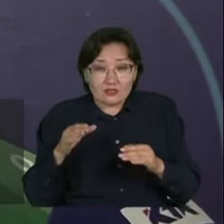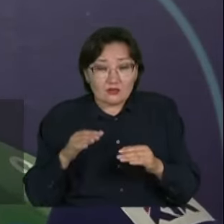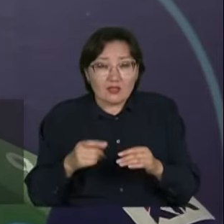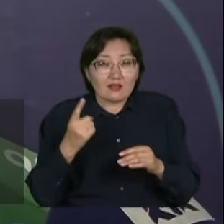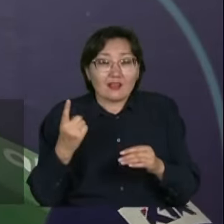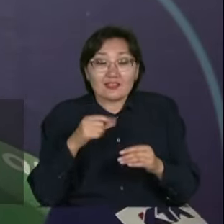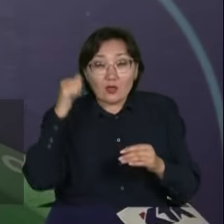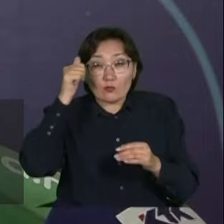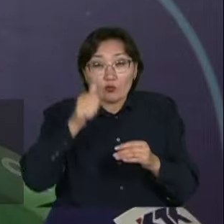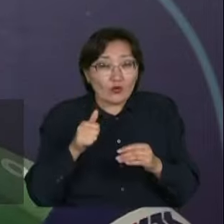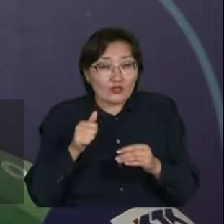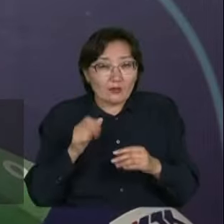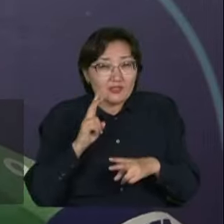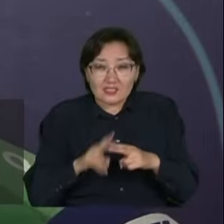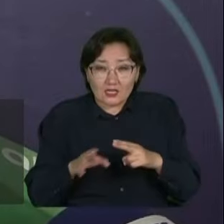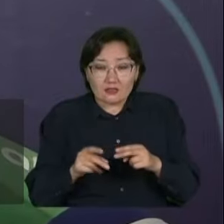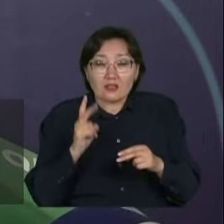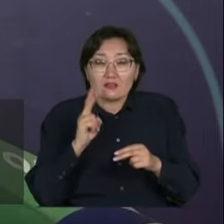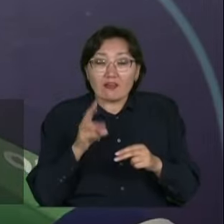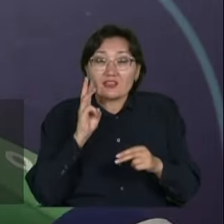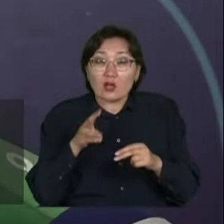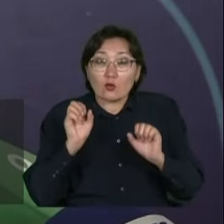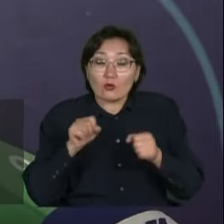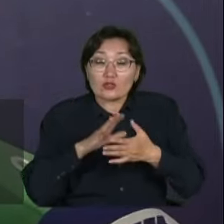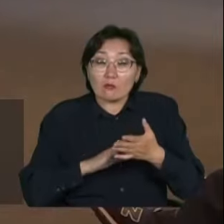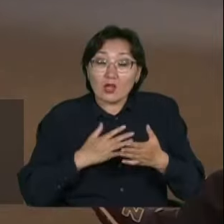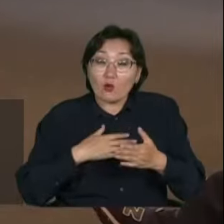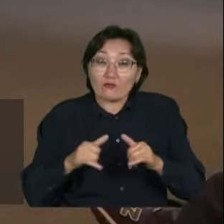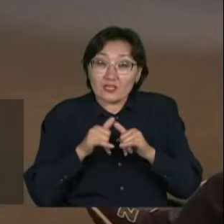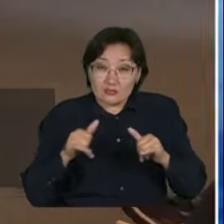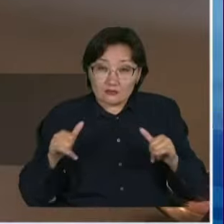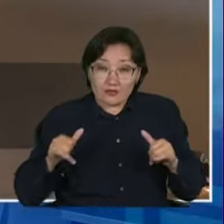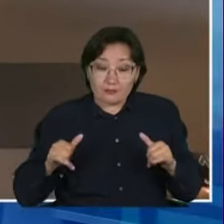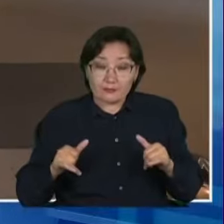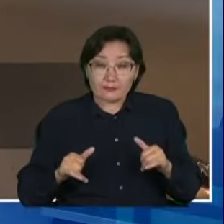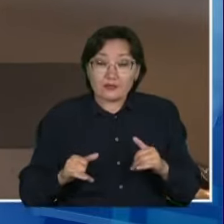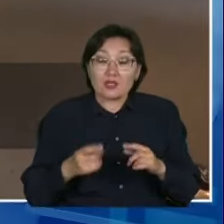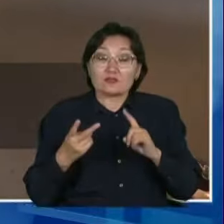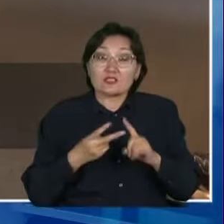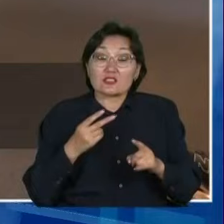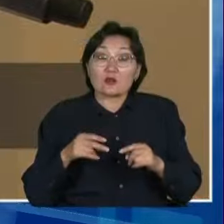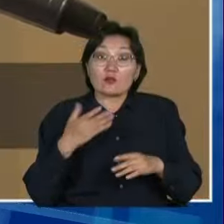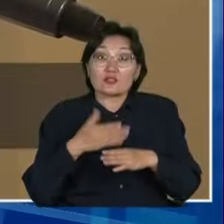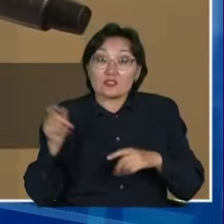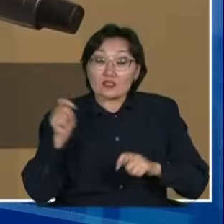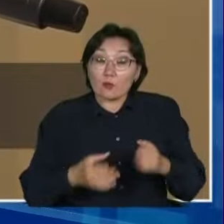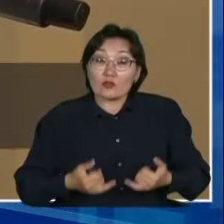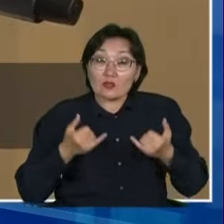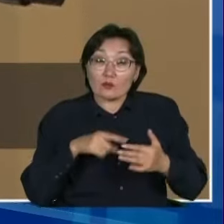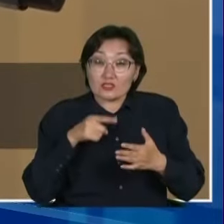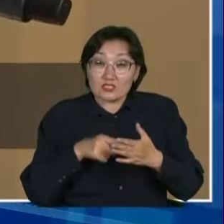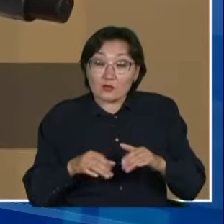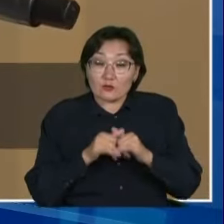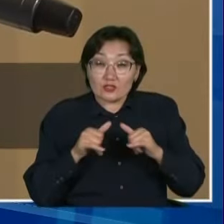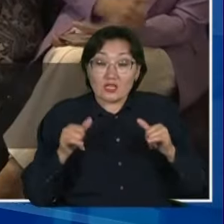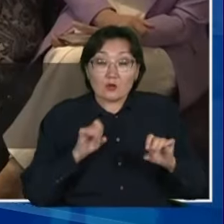годом. Оно может идти 2-3 года. То есть мы увеличиваем. Вторая часть конференции была посвящена вопросам